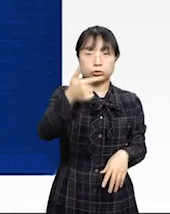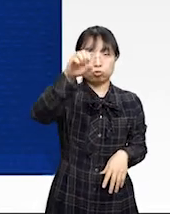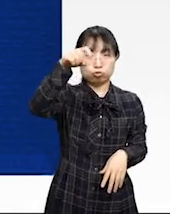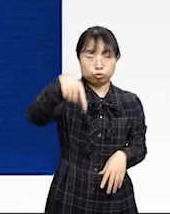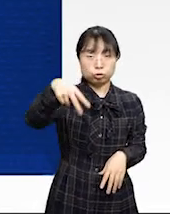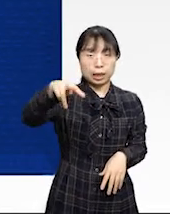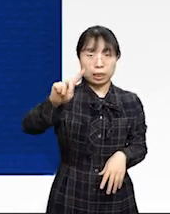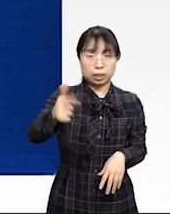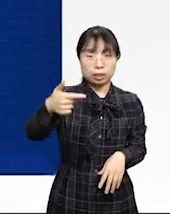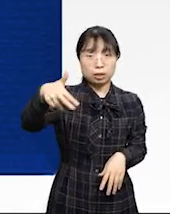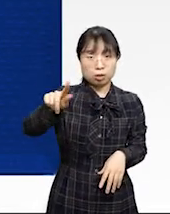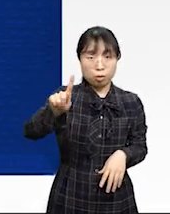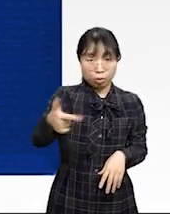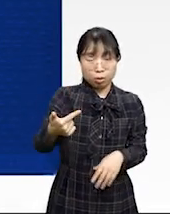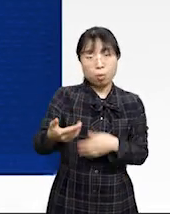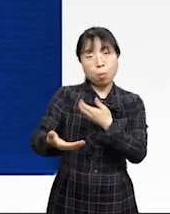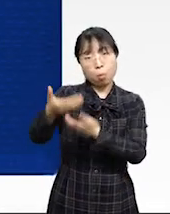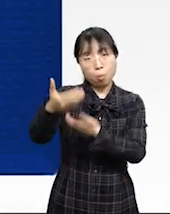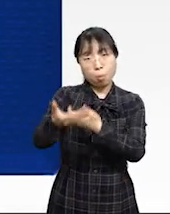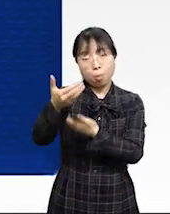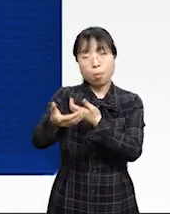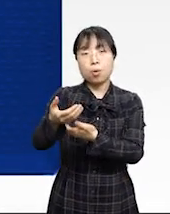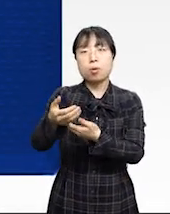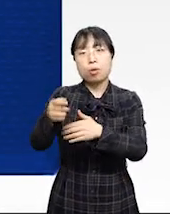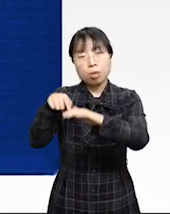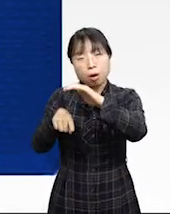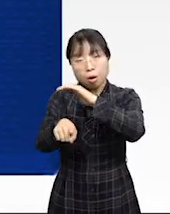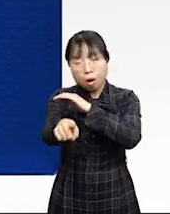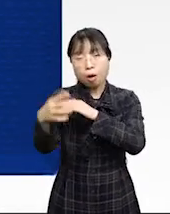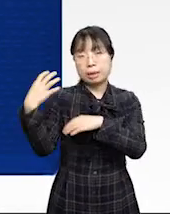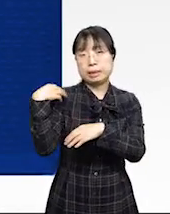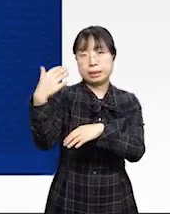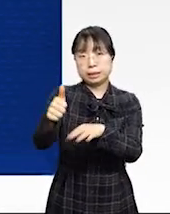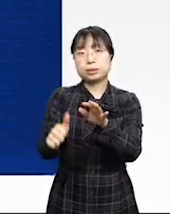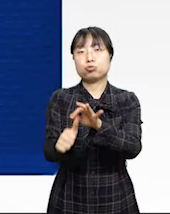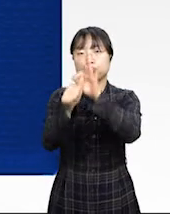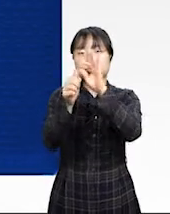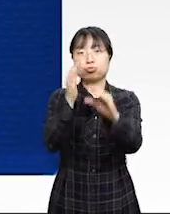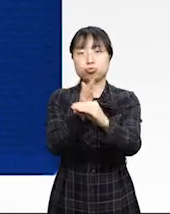진우산전에서 고속도로 터널관리팀 전기직 종사직원을 모집합니다.